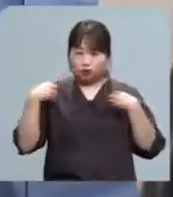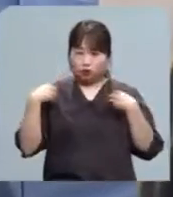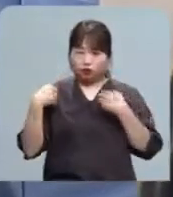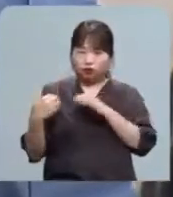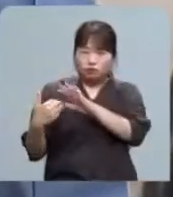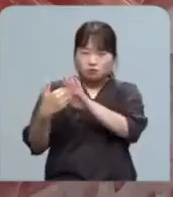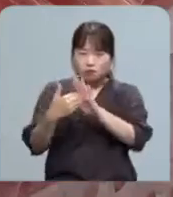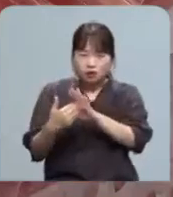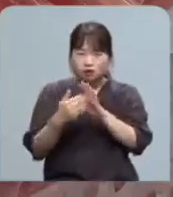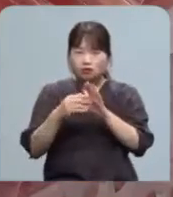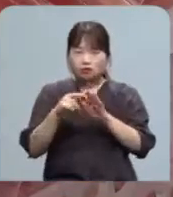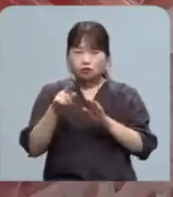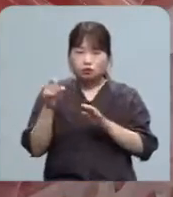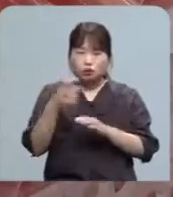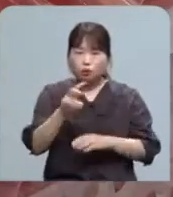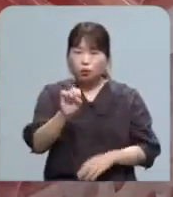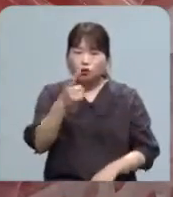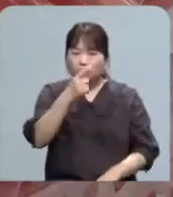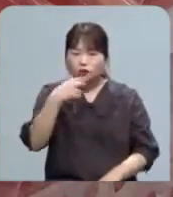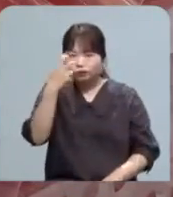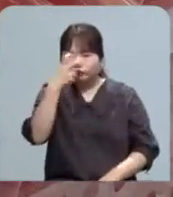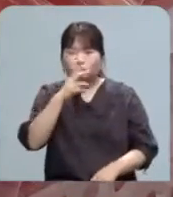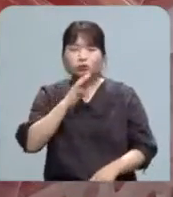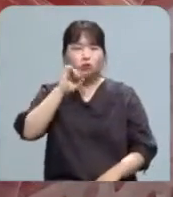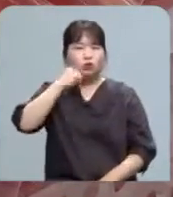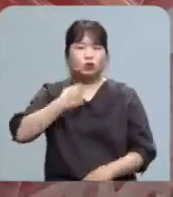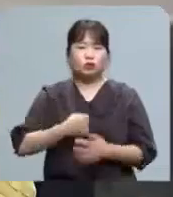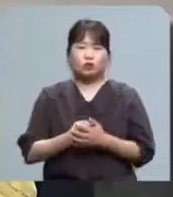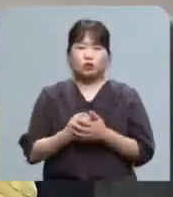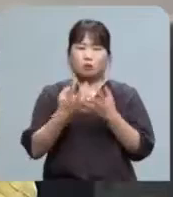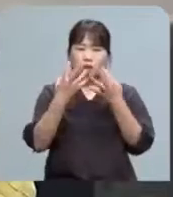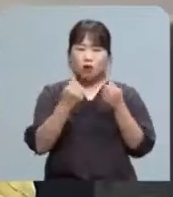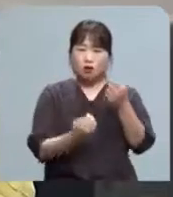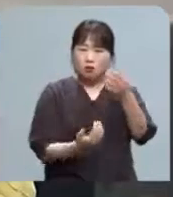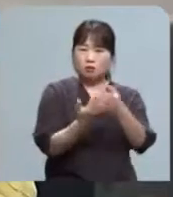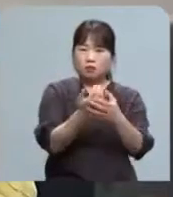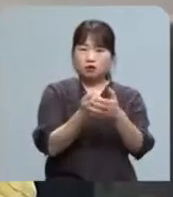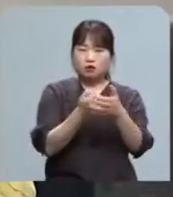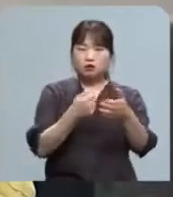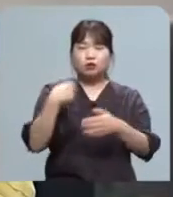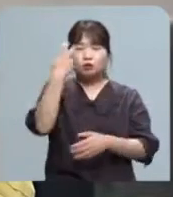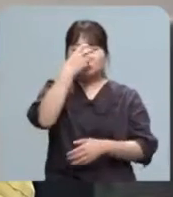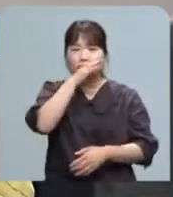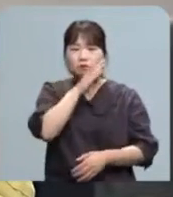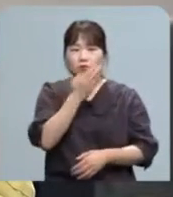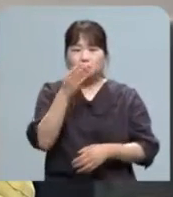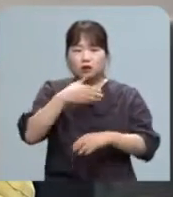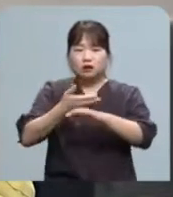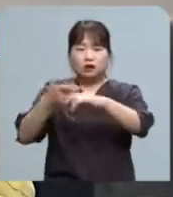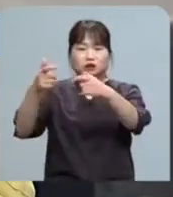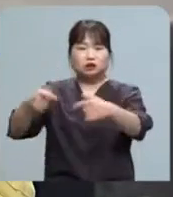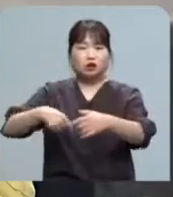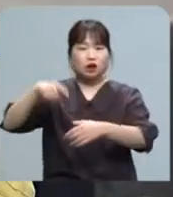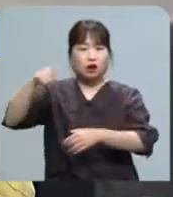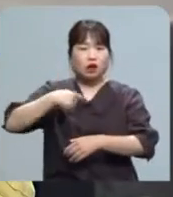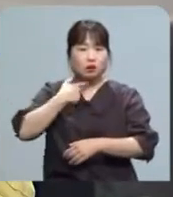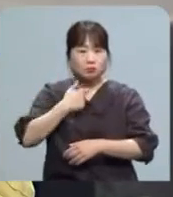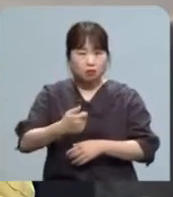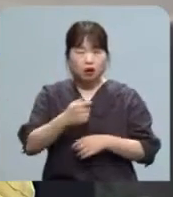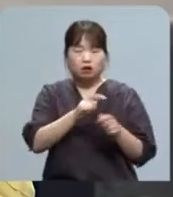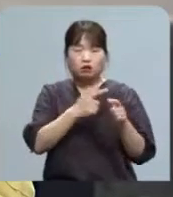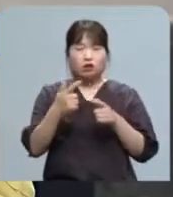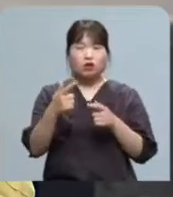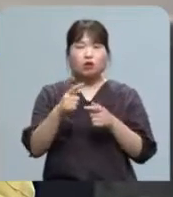파악에 어려움을 겪고 있습니다 워낙 많은 인원이 발생을 해서 지금 조산 하고 있지만 이제 타 지역을 방문해 신 경우도 있고 여러 가지